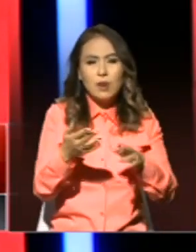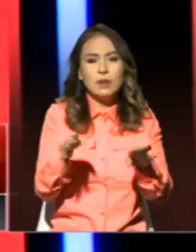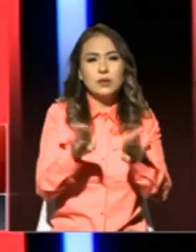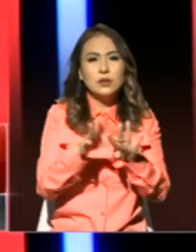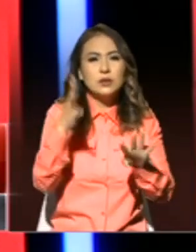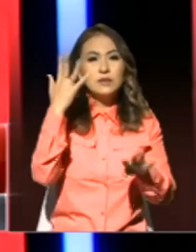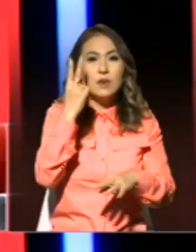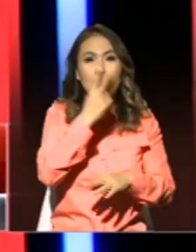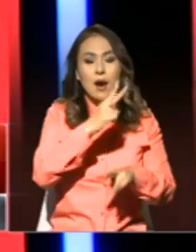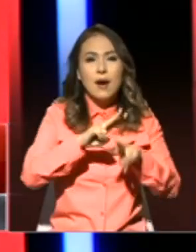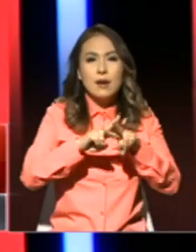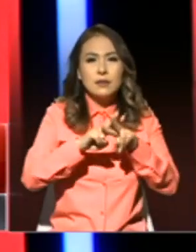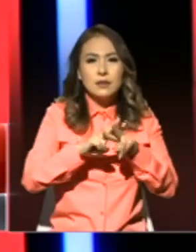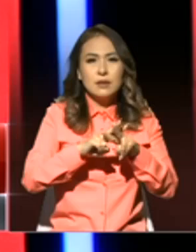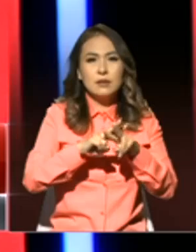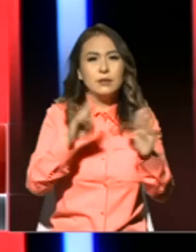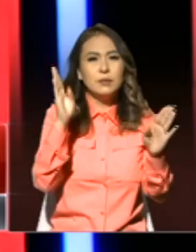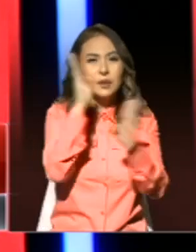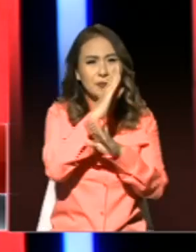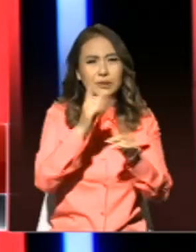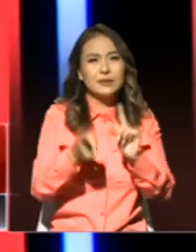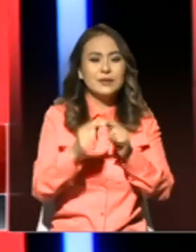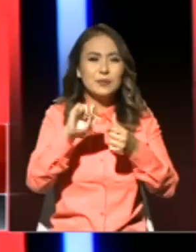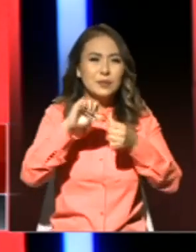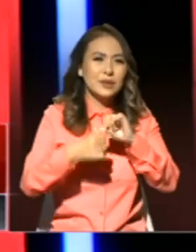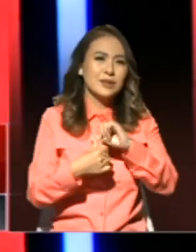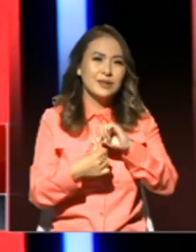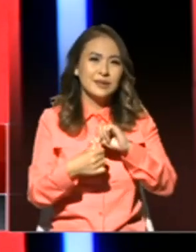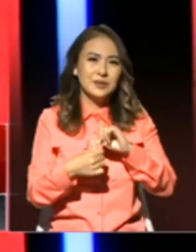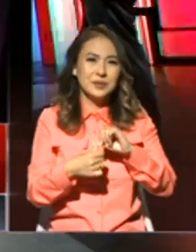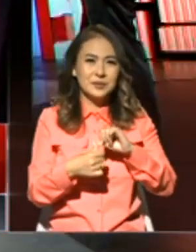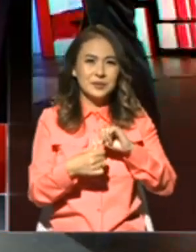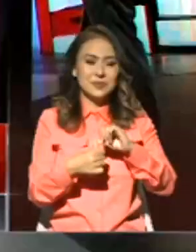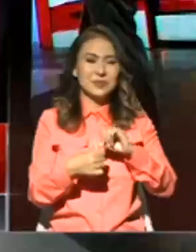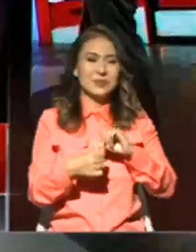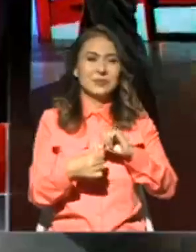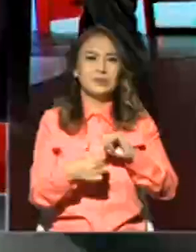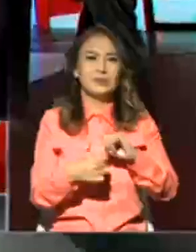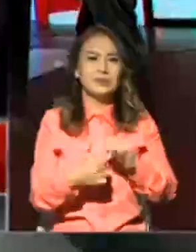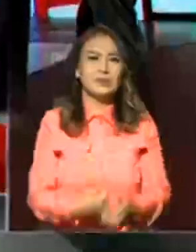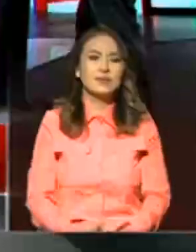қарағанда Астананың ауарай тұрақты сияқты көрінеді. Шынтуайтына келген кезде.